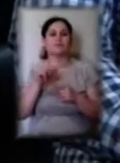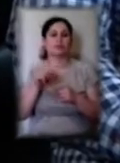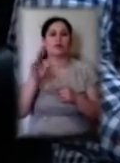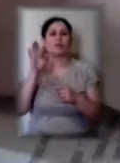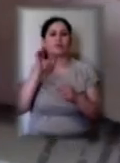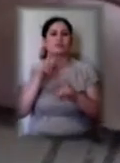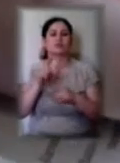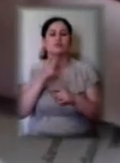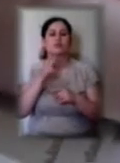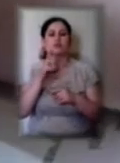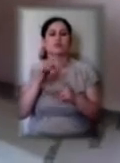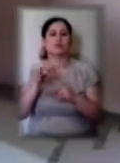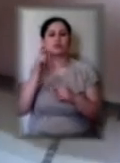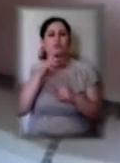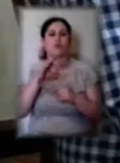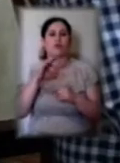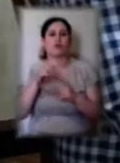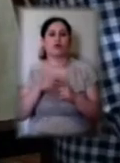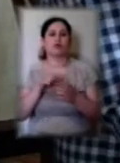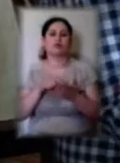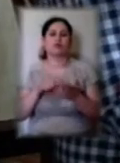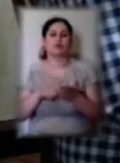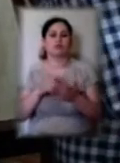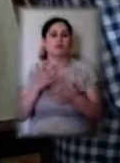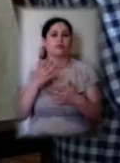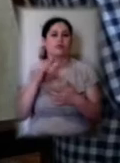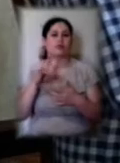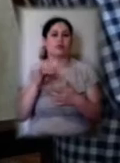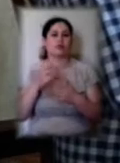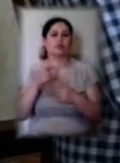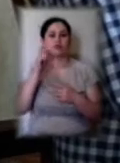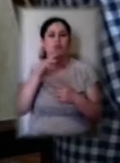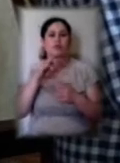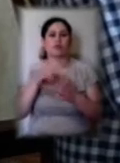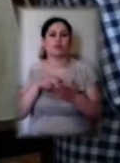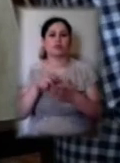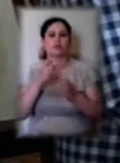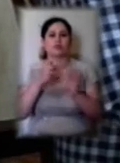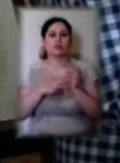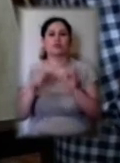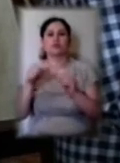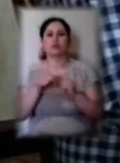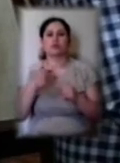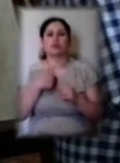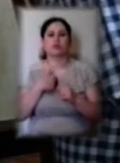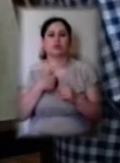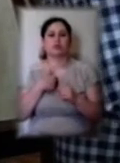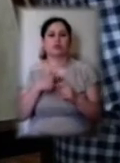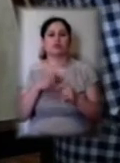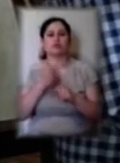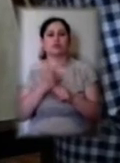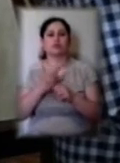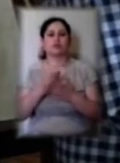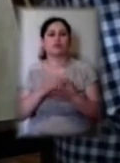з української мови і ділиться враженнями. Українська мова проходить 180 хвилин. Я створив собі умови такі,